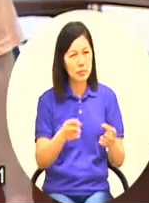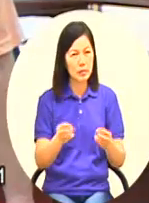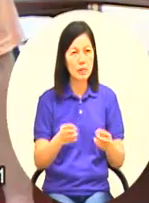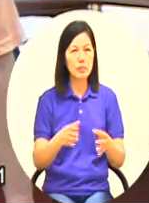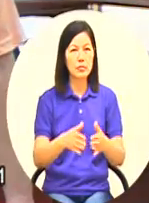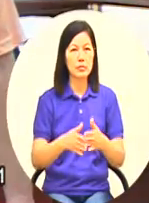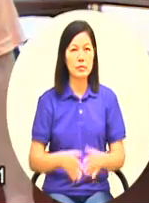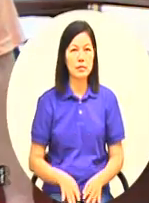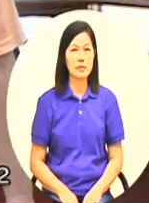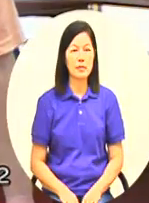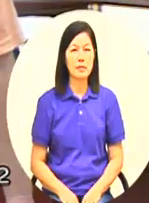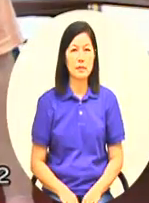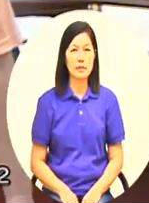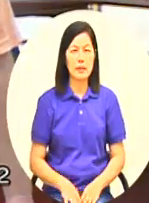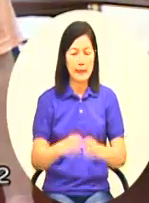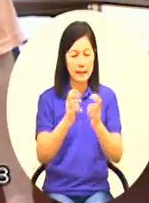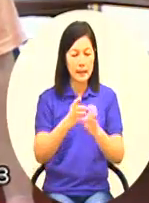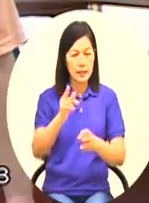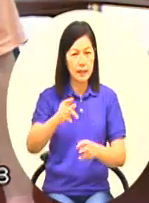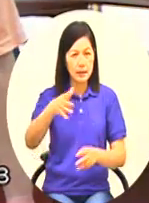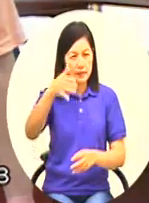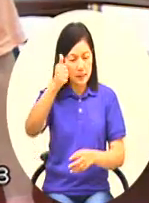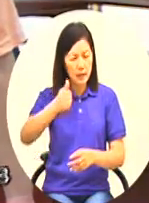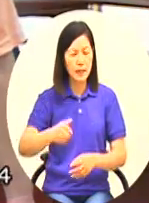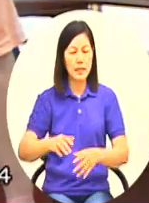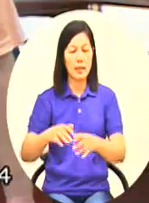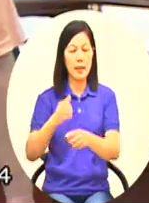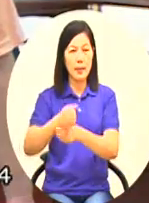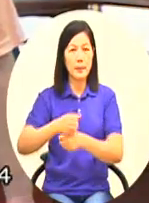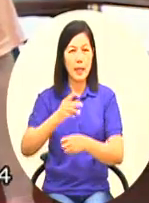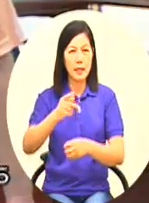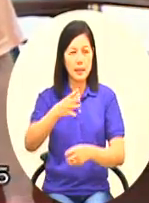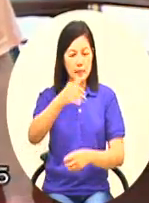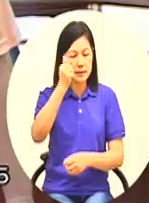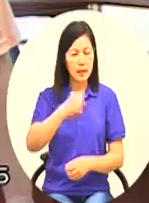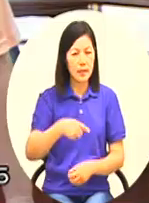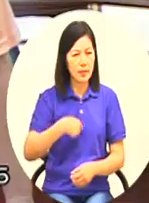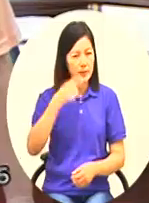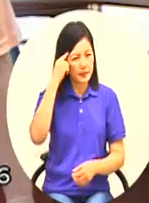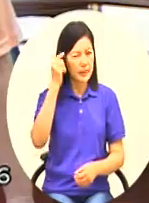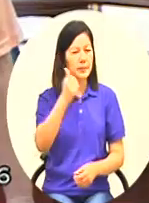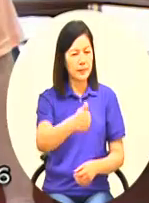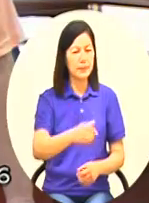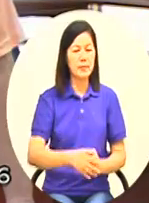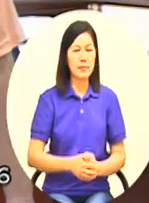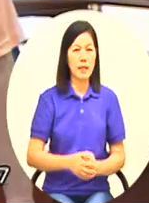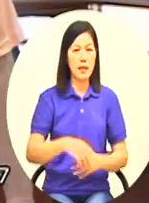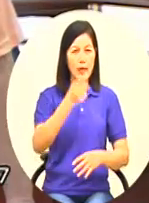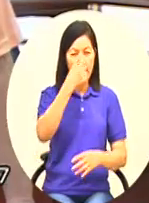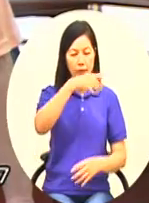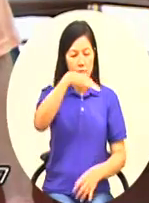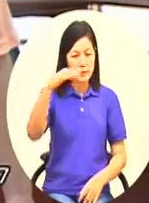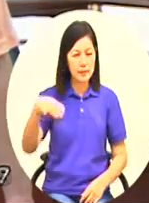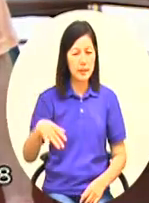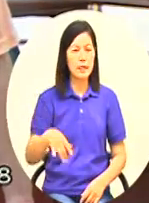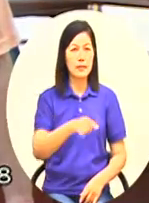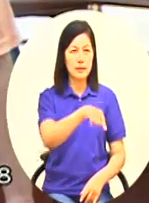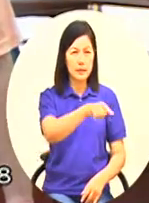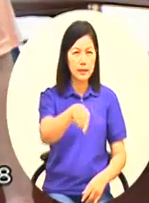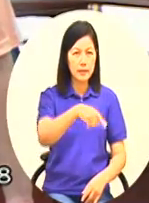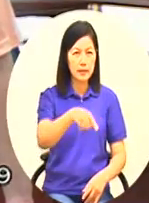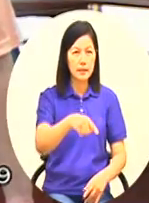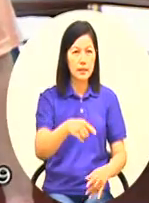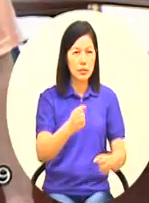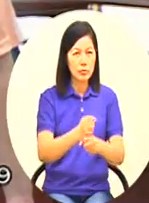迄个杨科长甲马科长呢，我们予以肯定啦，就是对这个洪山溪整治这方面对不对？吼、哦，啊，当然今仔科长